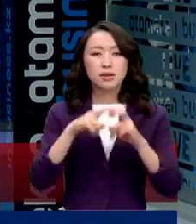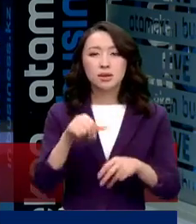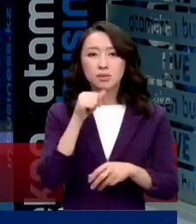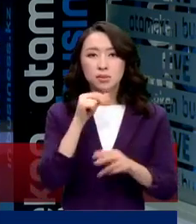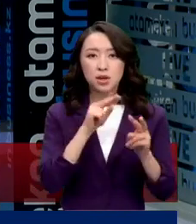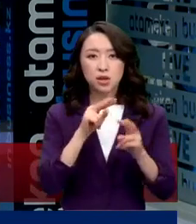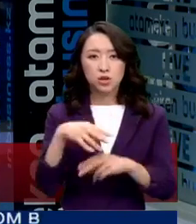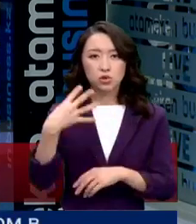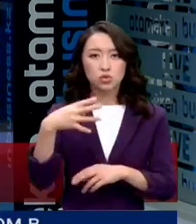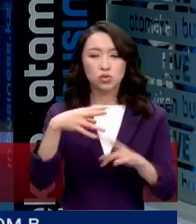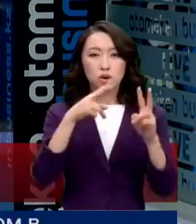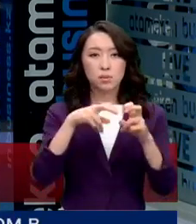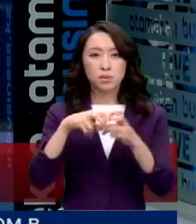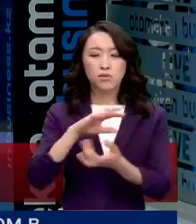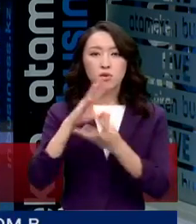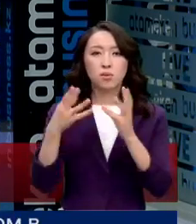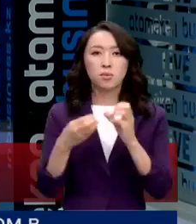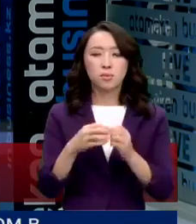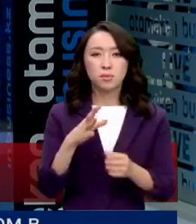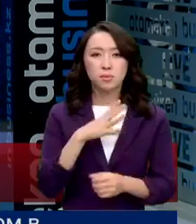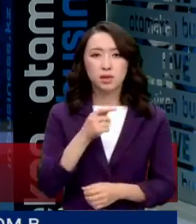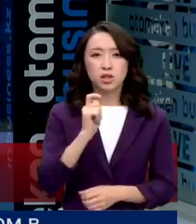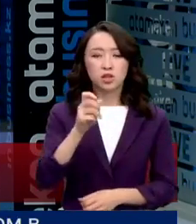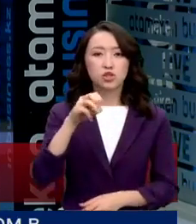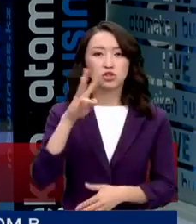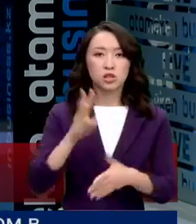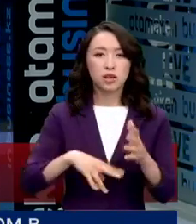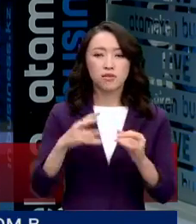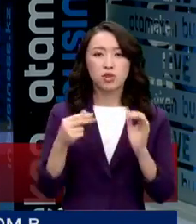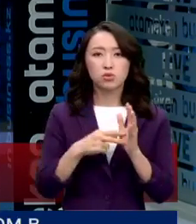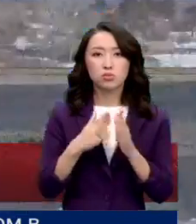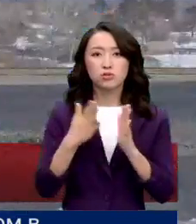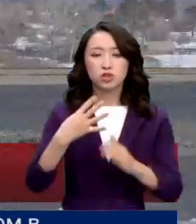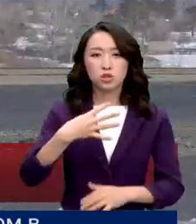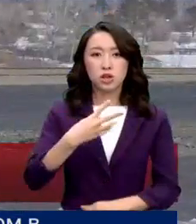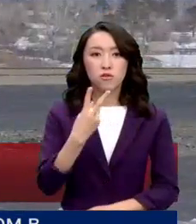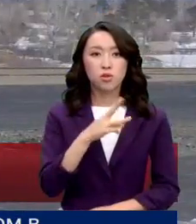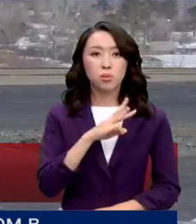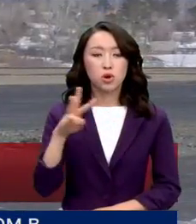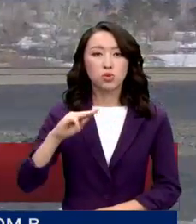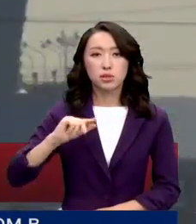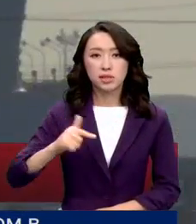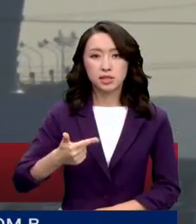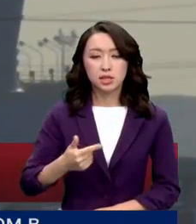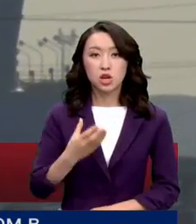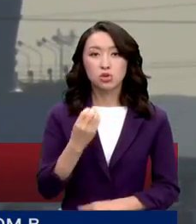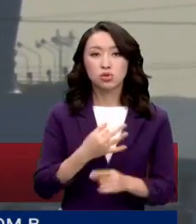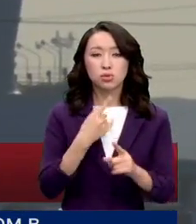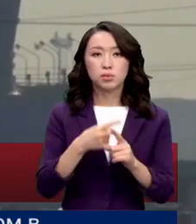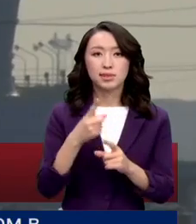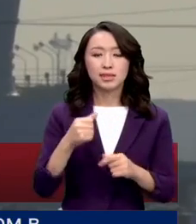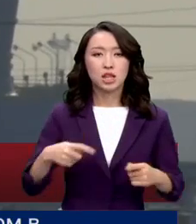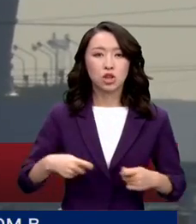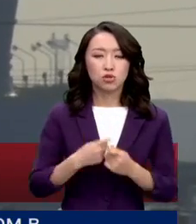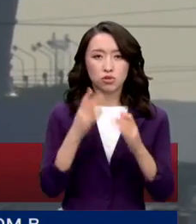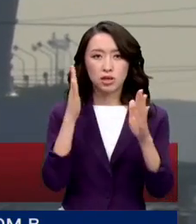проведено 40 проверок, в ходе которых наложены административные штрафы на сумму свыше 42 миллионов тенге. Кроме этого, за